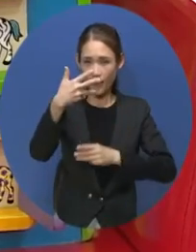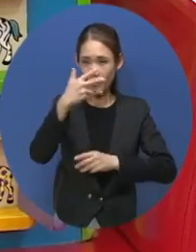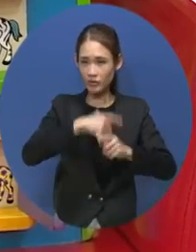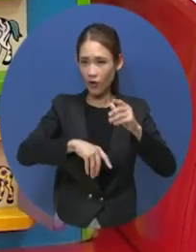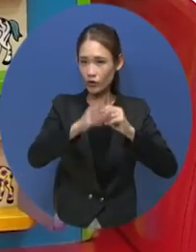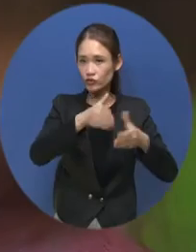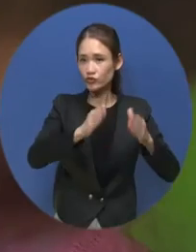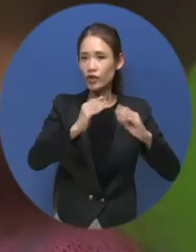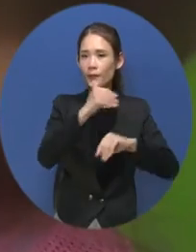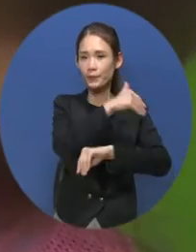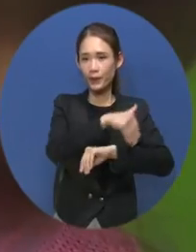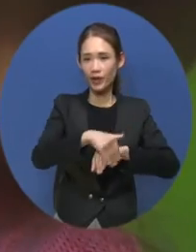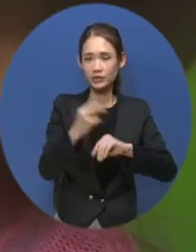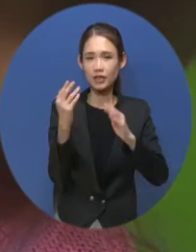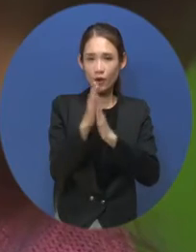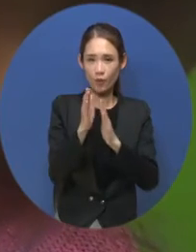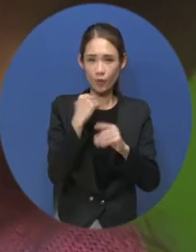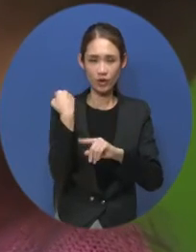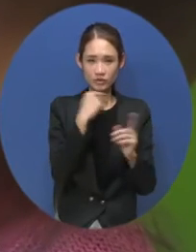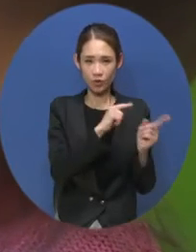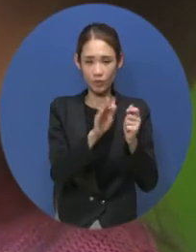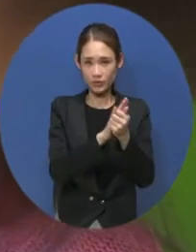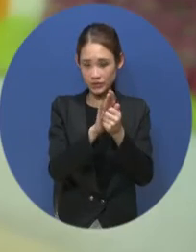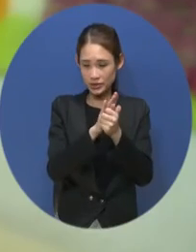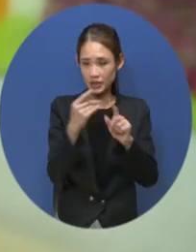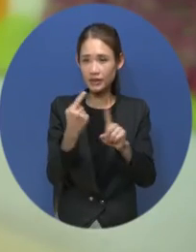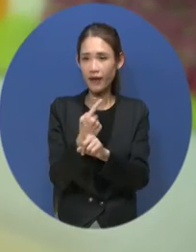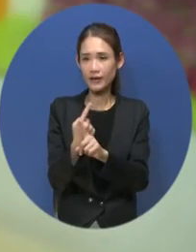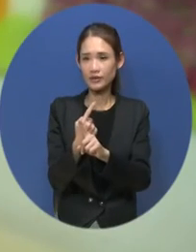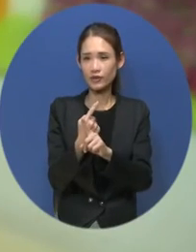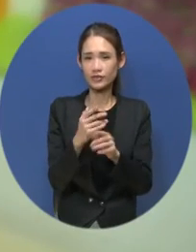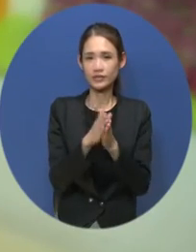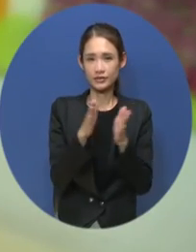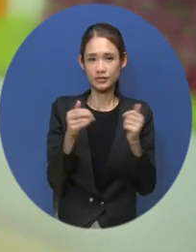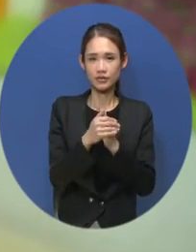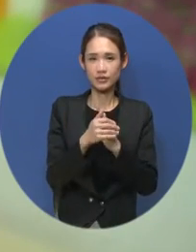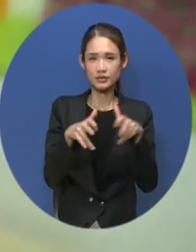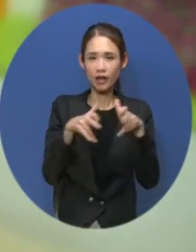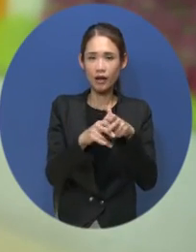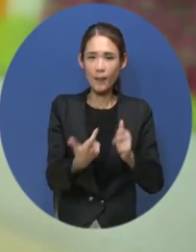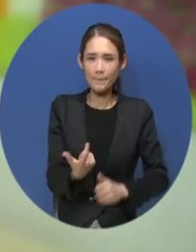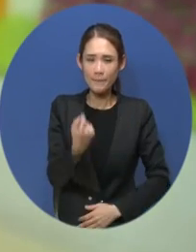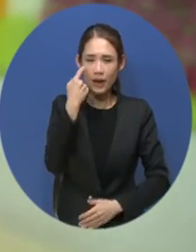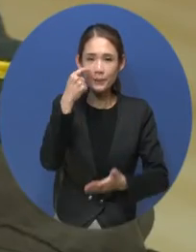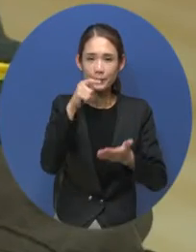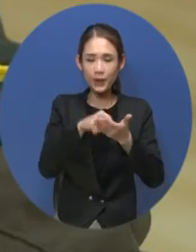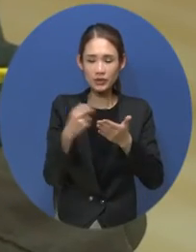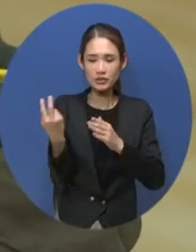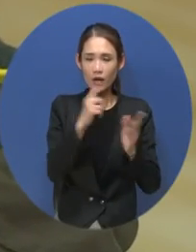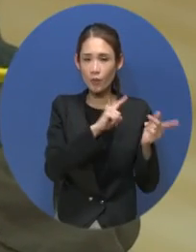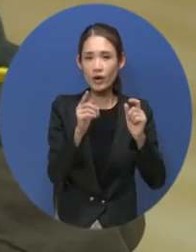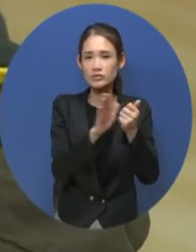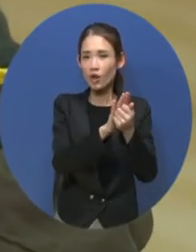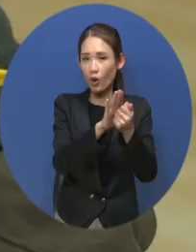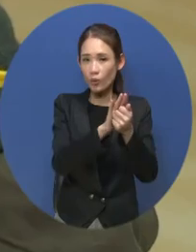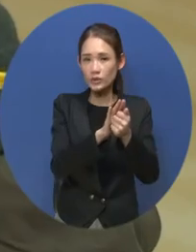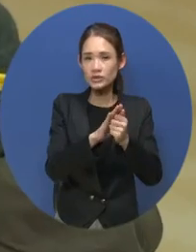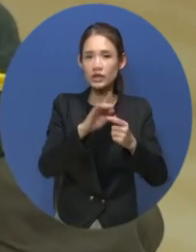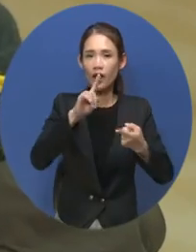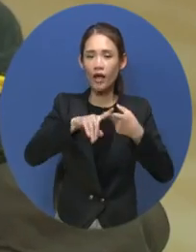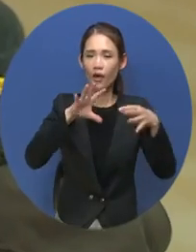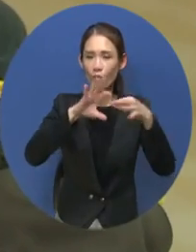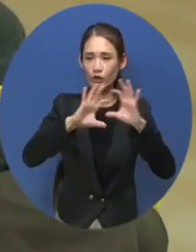재활 서비스 개선에 나섭니다 이와 함께 창에 조기발견과 재활 서비스에 대한 국가 책임을